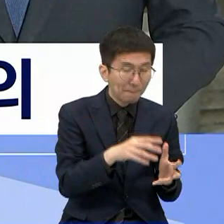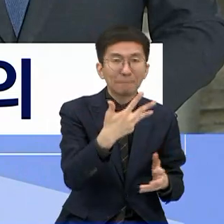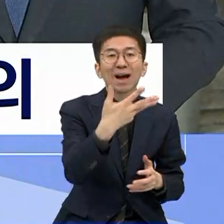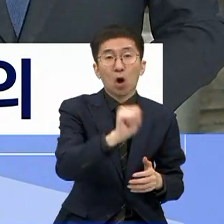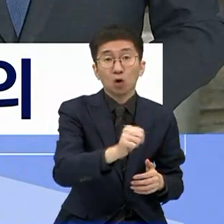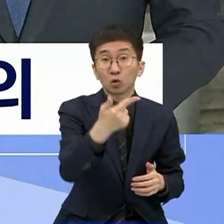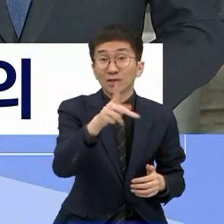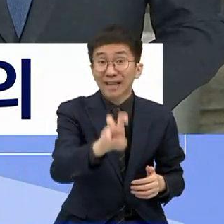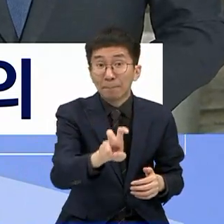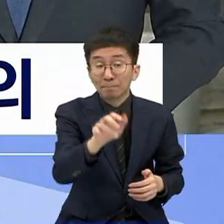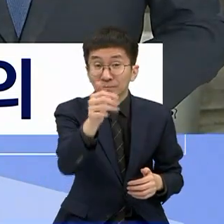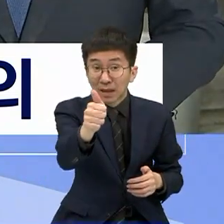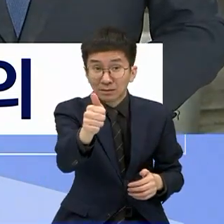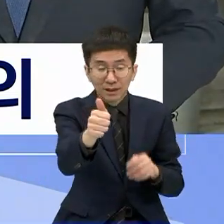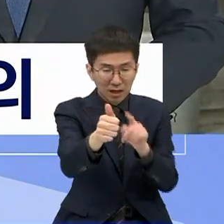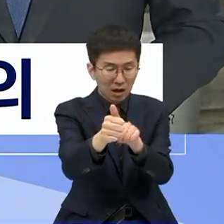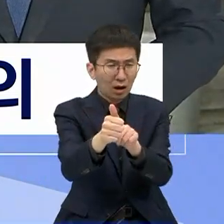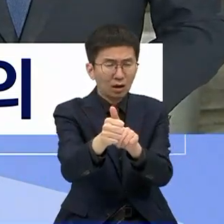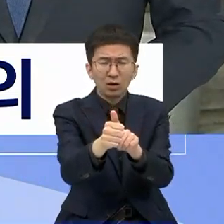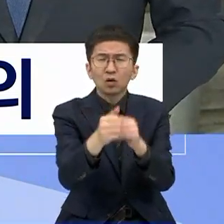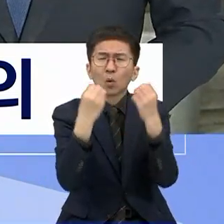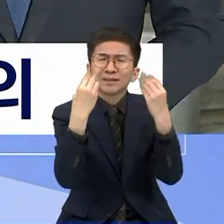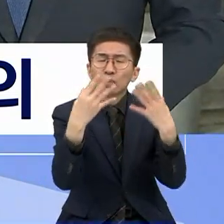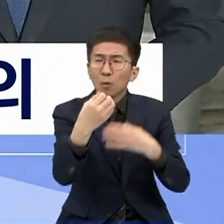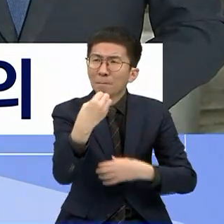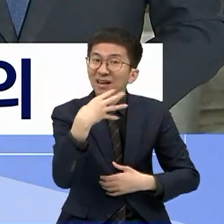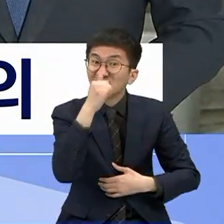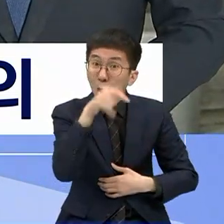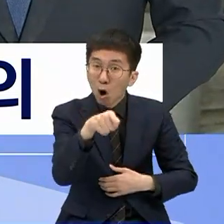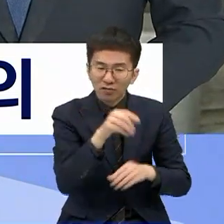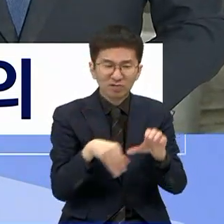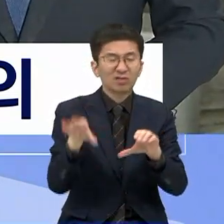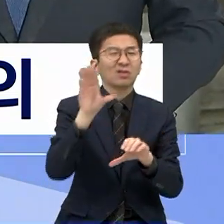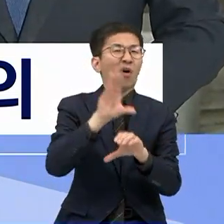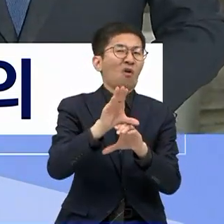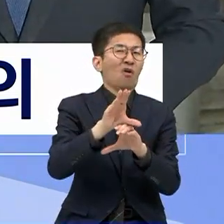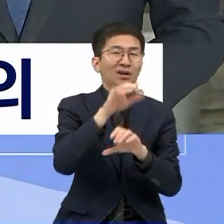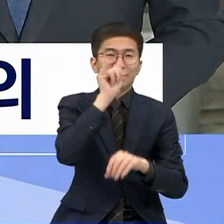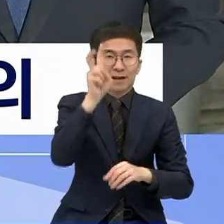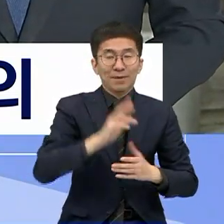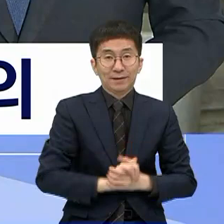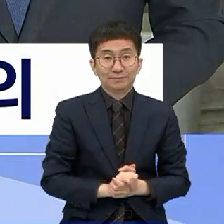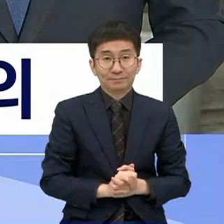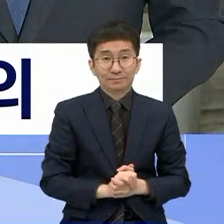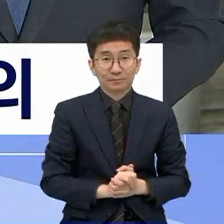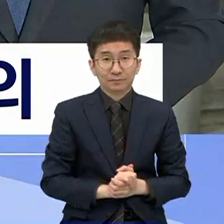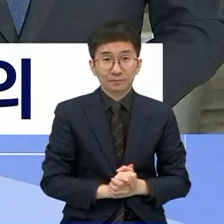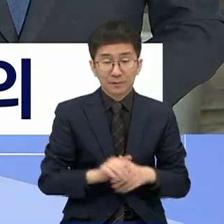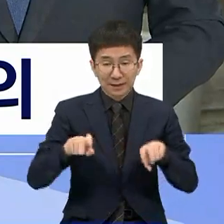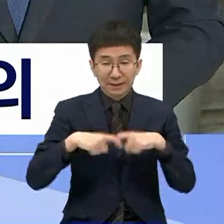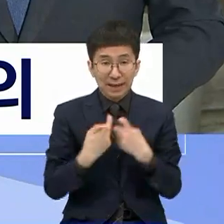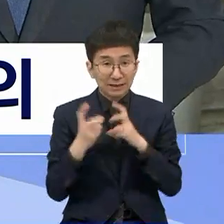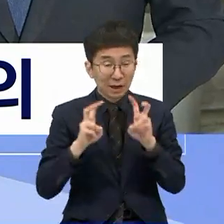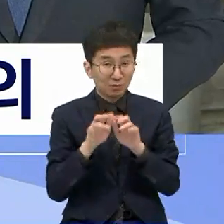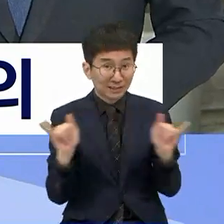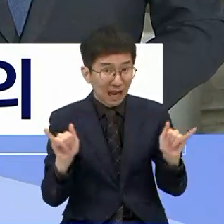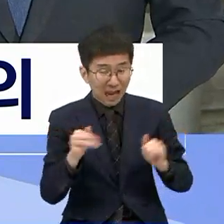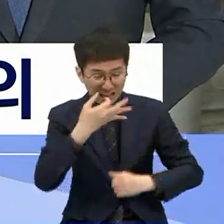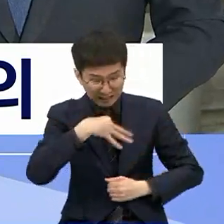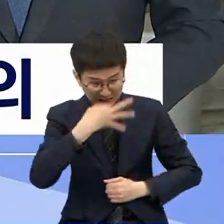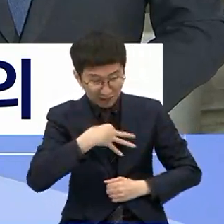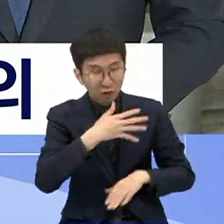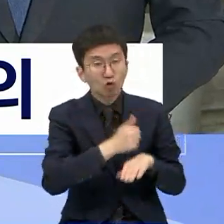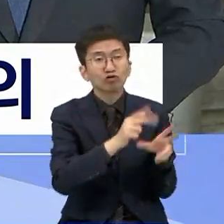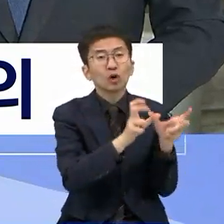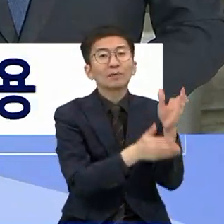되는 돈 전달 과정에 새롭게 진수한 부분이 있기 때문입니다 민간 사업자에게 과도한 이익을 몰아 조 성남시의 막대한 손해를